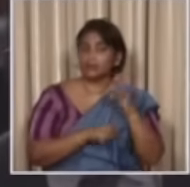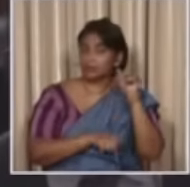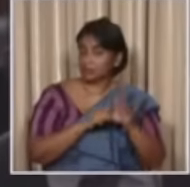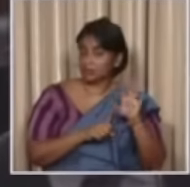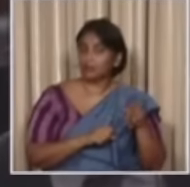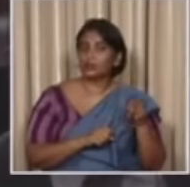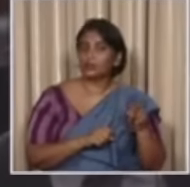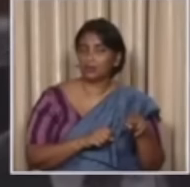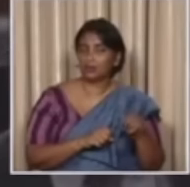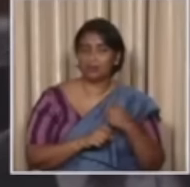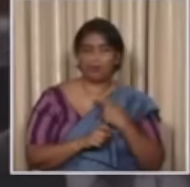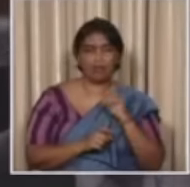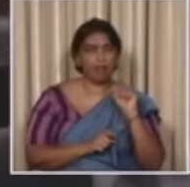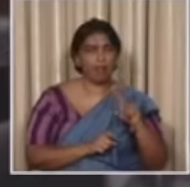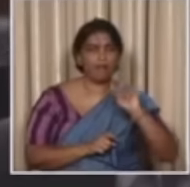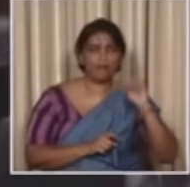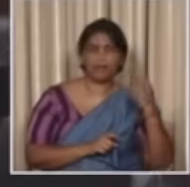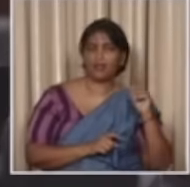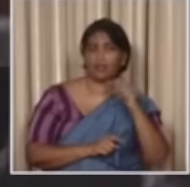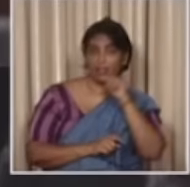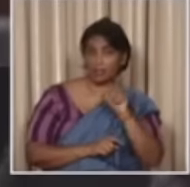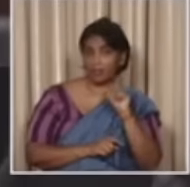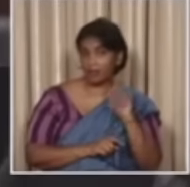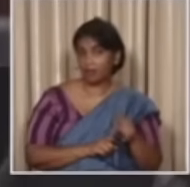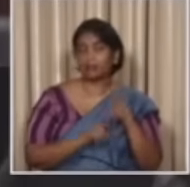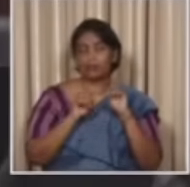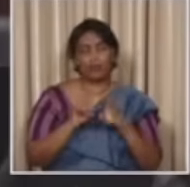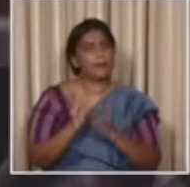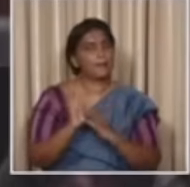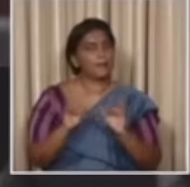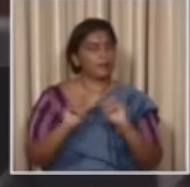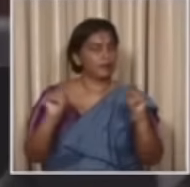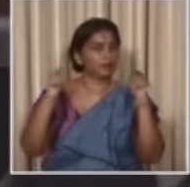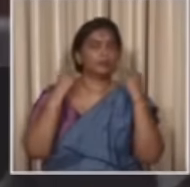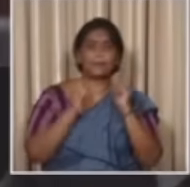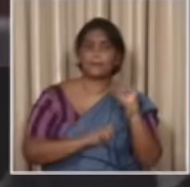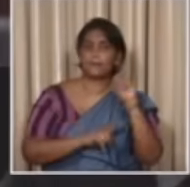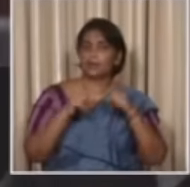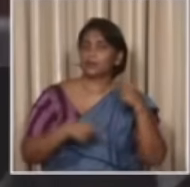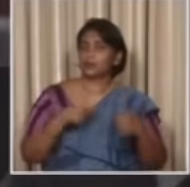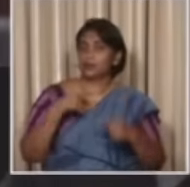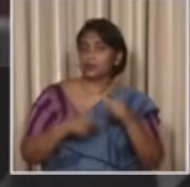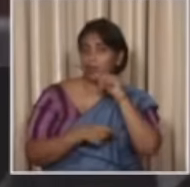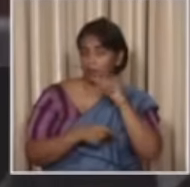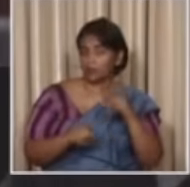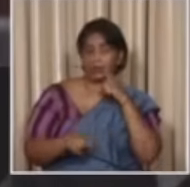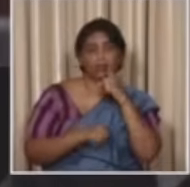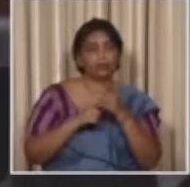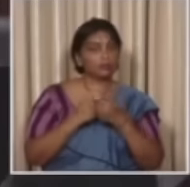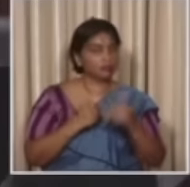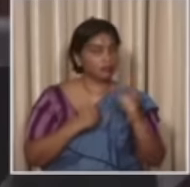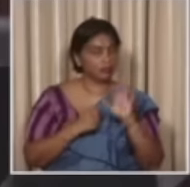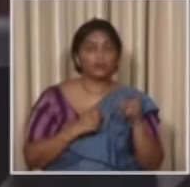නිලධාරීන්ගේ ආරූඪ නම් සැබෑ නම් මේම මාධ්‍ය සංදර්ශනවල පාර්ලිමේන්තු විවාදවල ප්‍රසිද්ධියේ කතා කරන්න